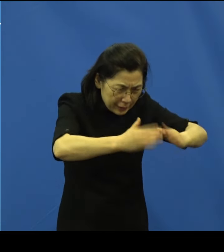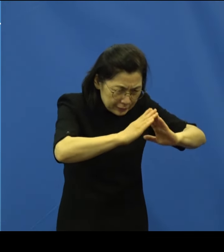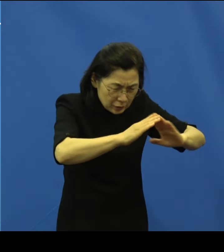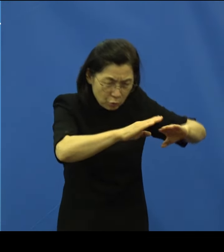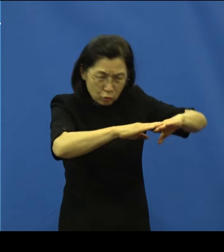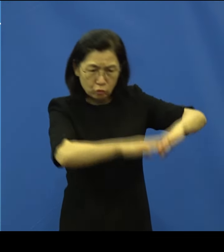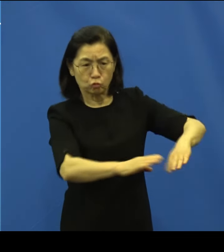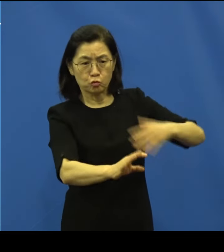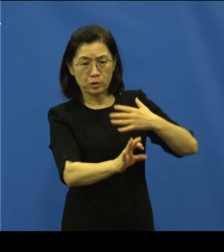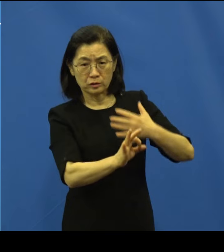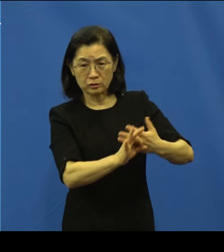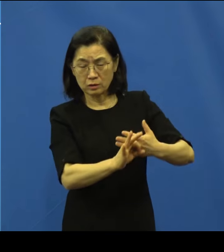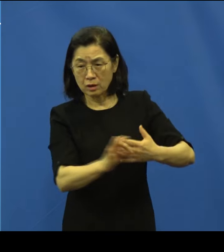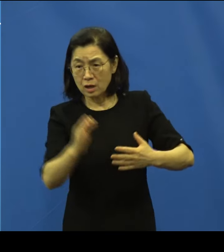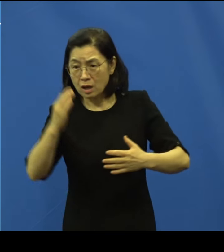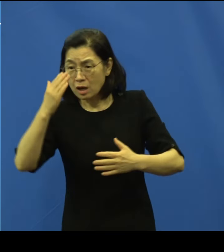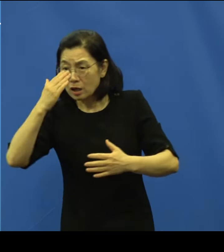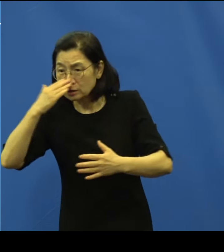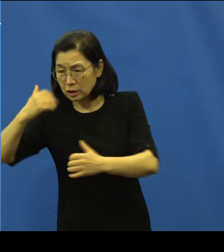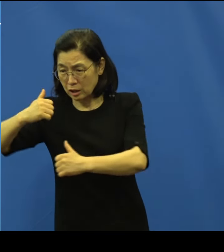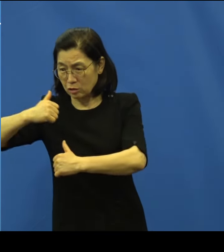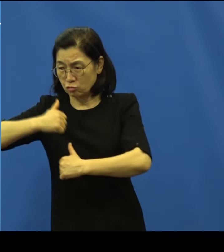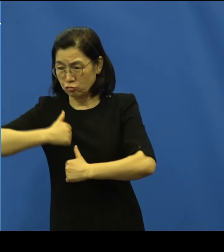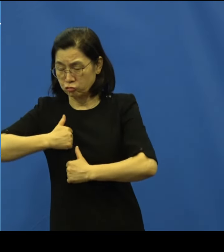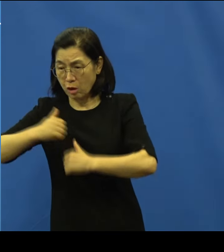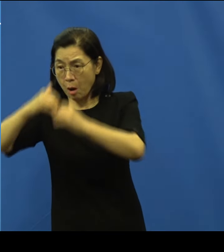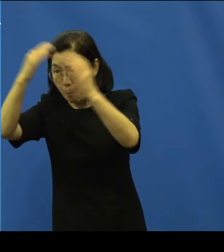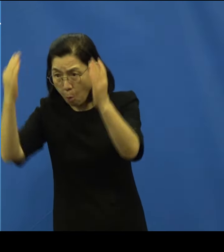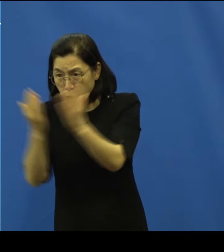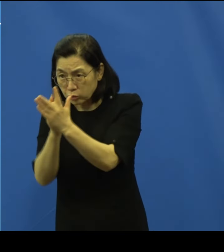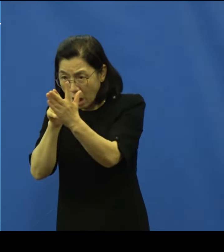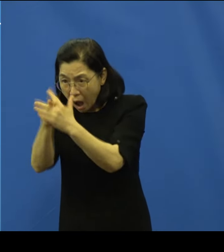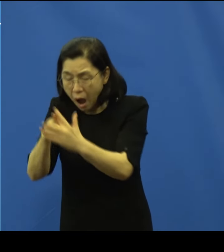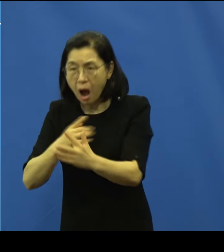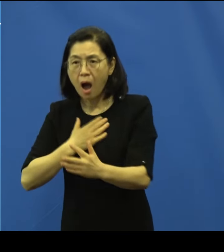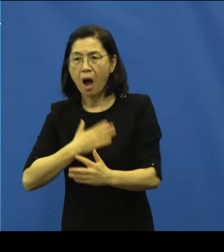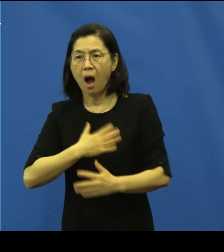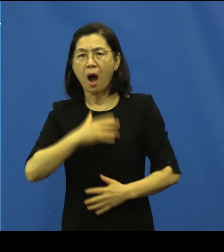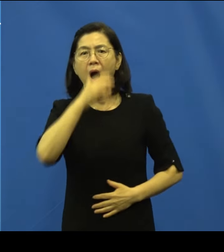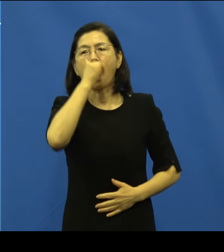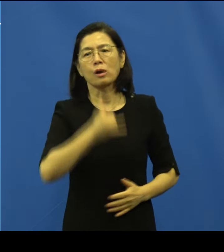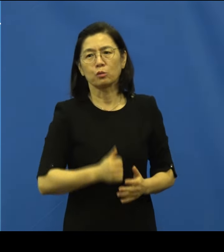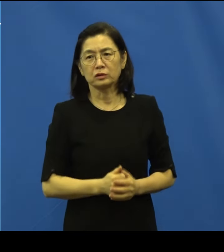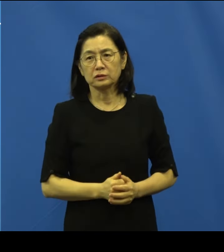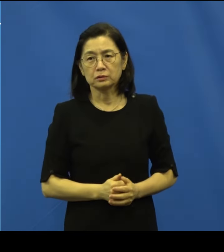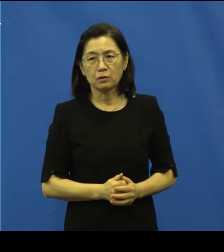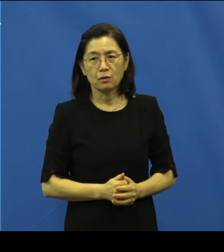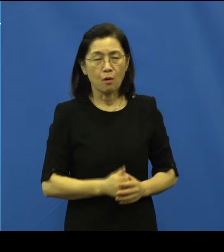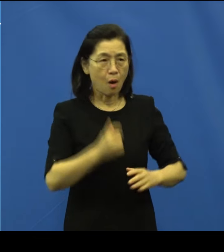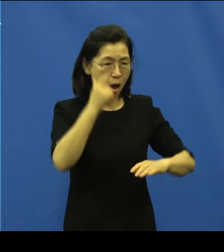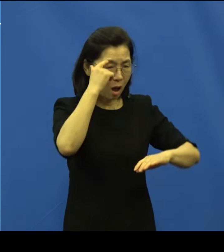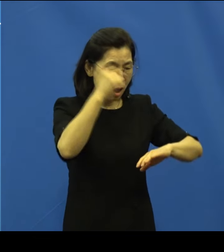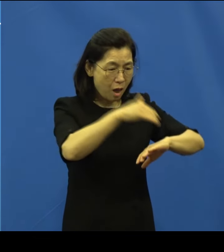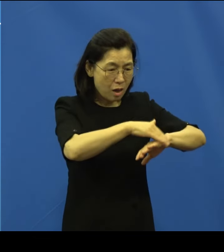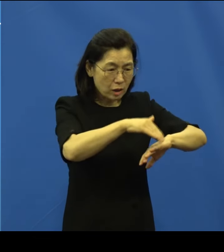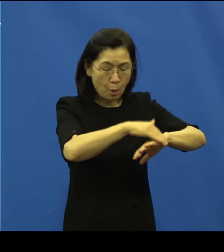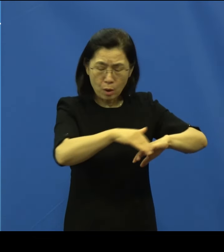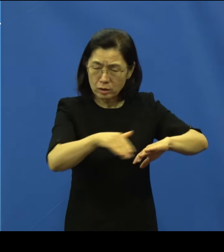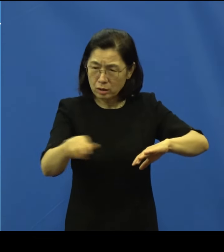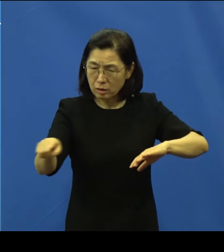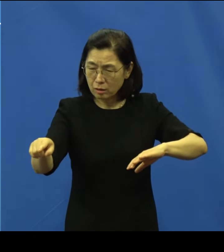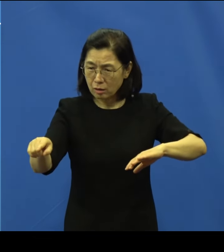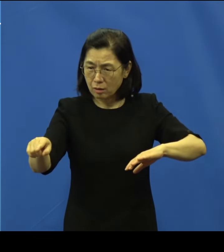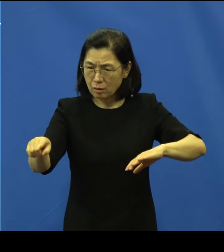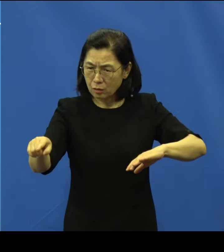되는 거예요. 그러니까 자꾸 이렇게 전략이, 작전이, 전술이